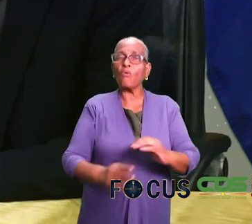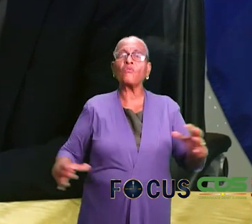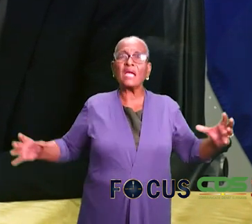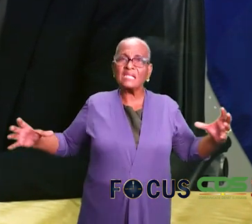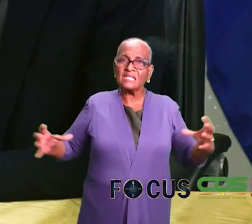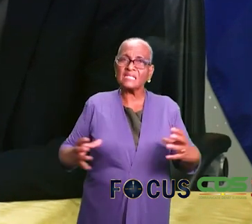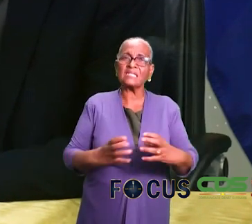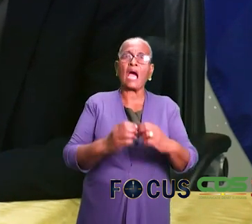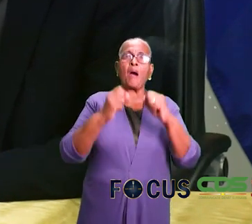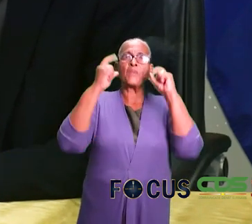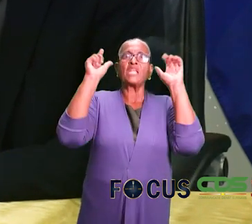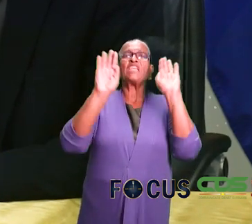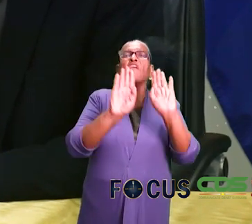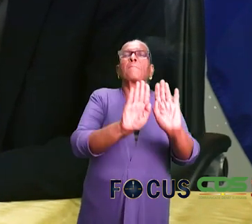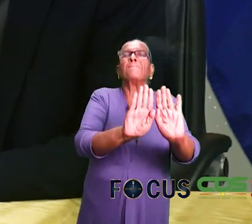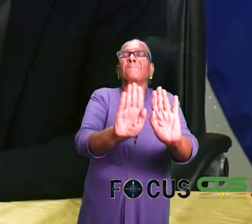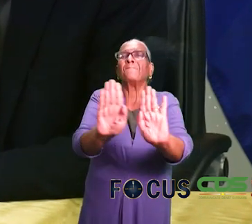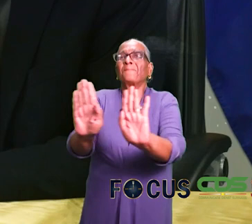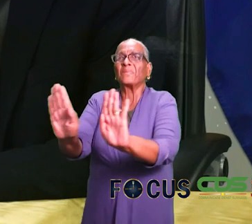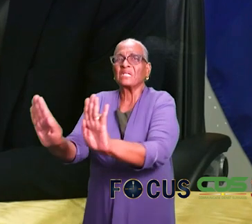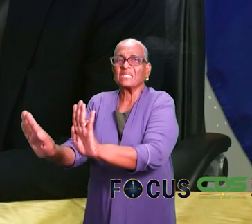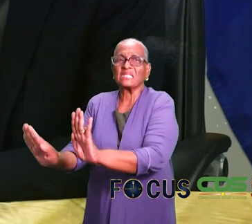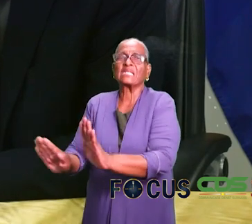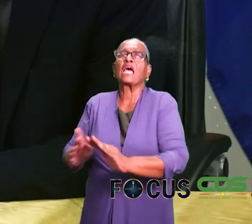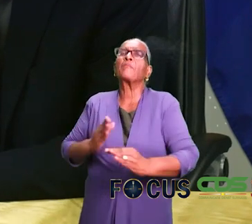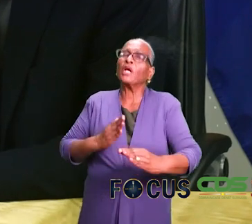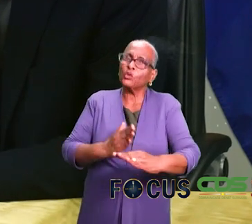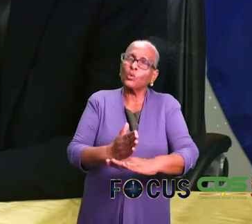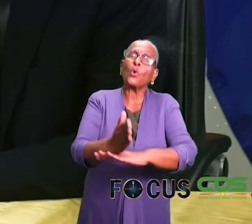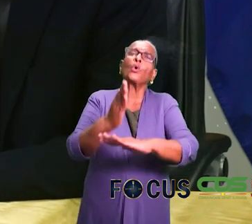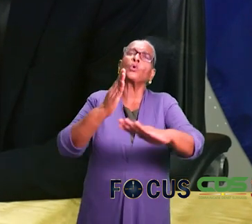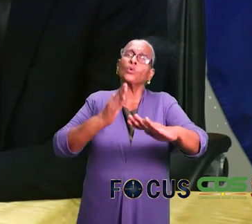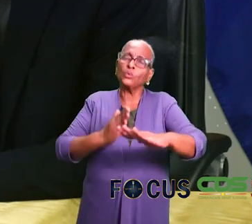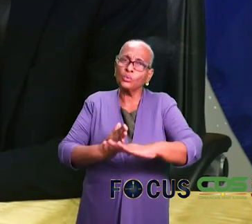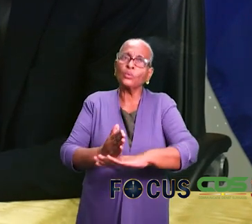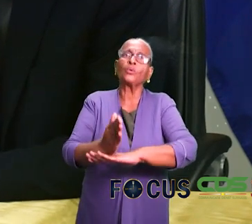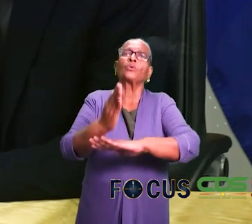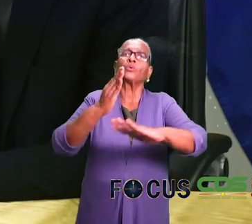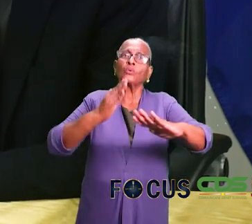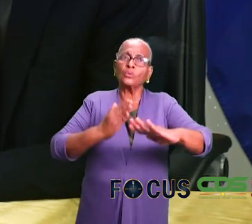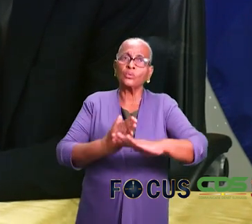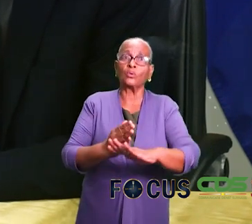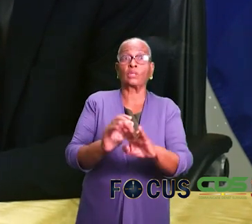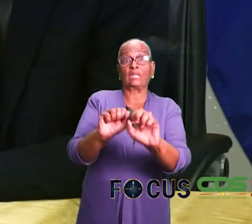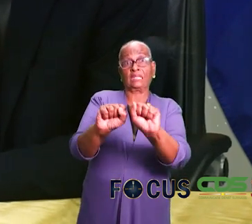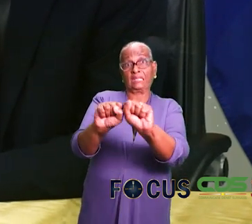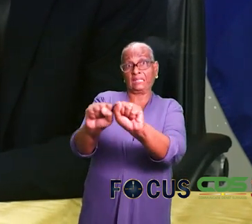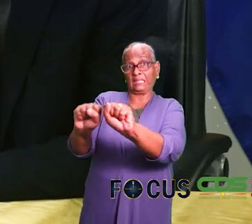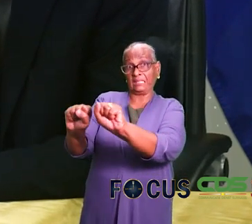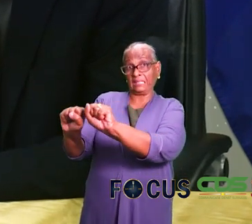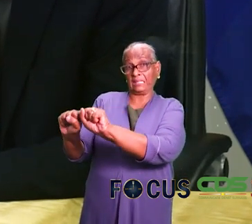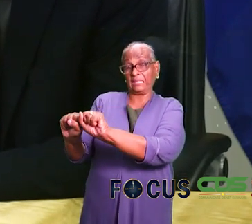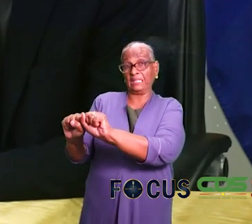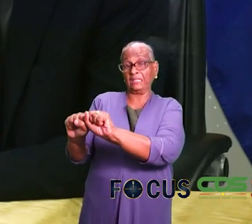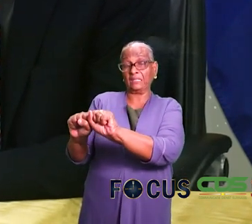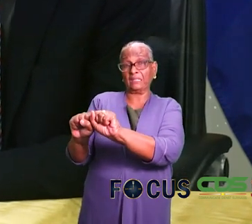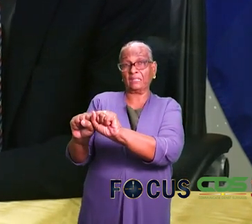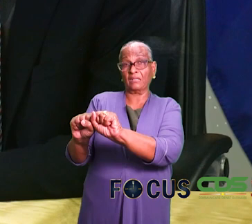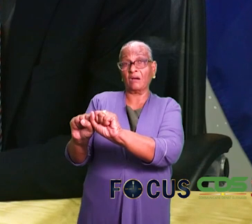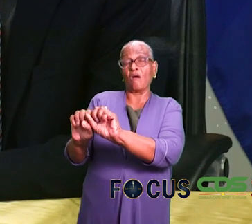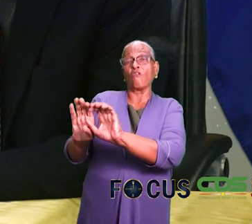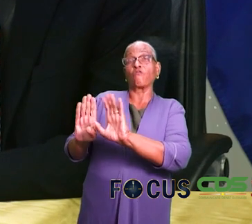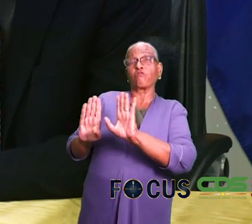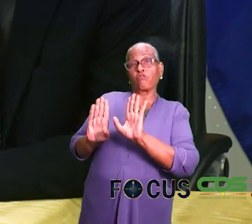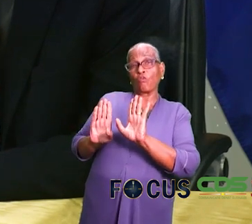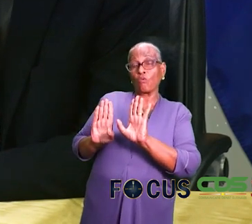beschermen. De overheid heeft dus de randvoorwaarden in place. Belangrijk is die preventie, wil ik nogmaals benadrukken. Als u zich niet